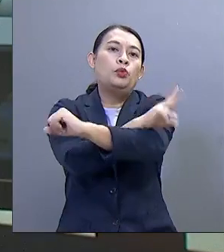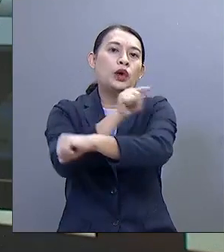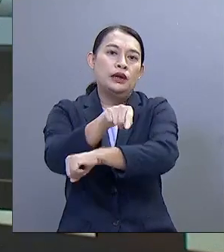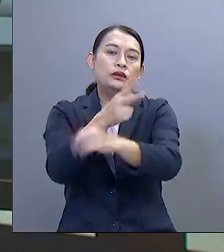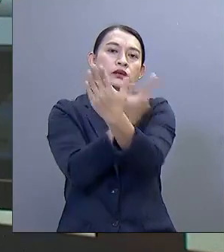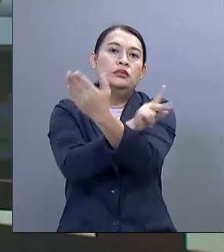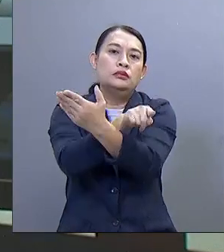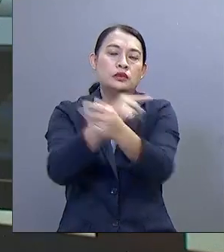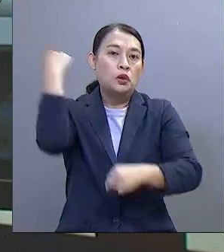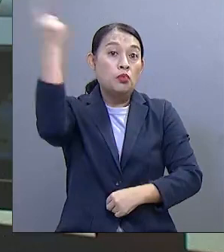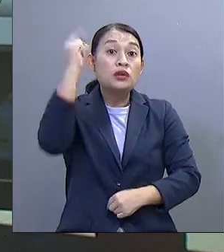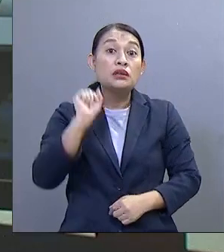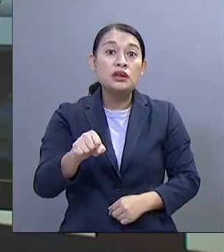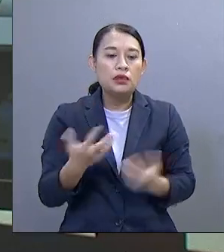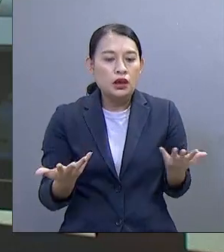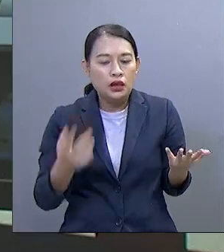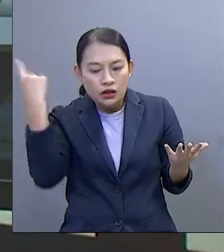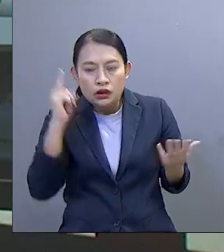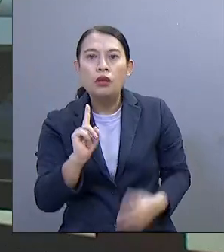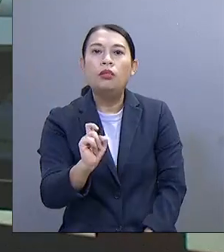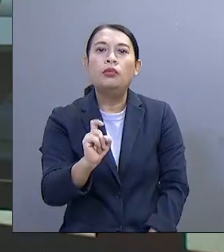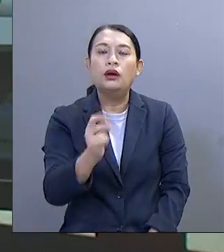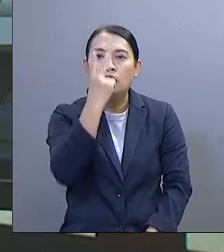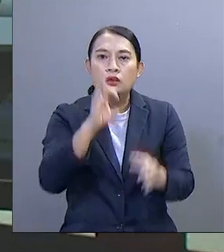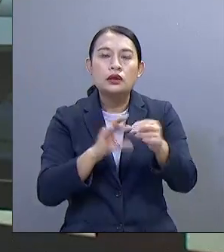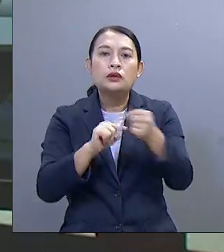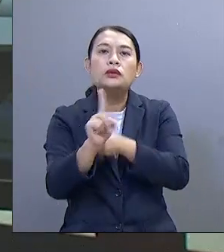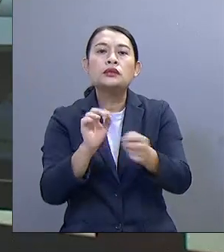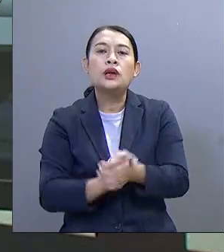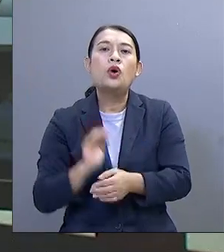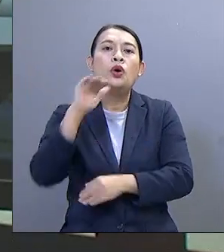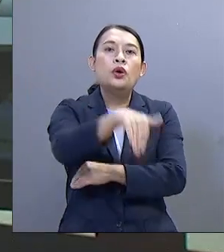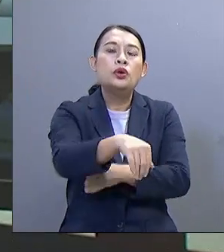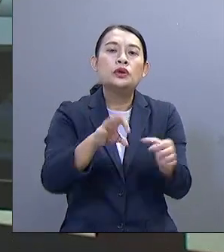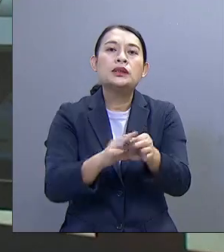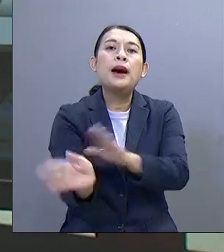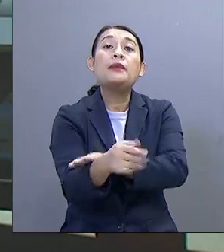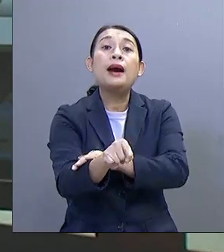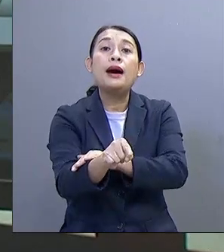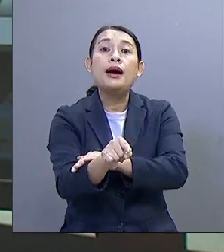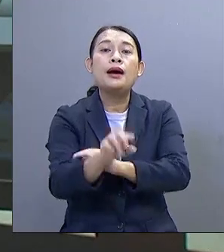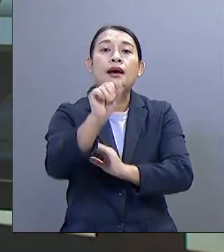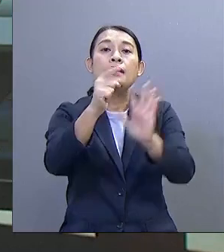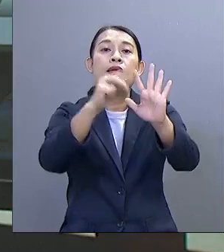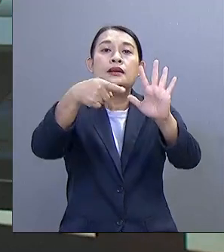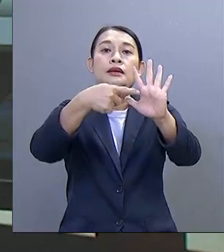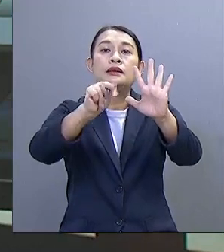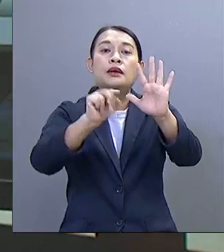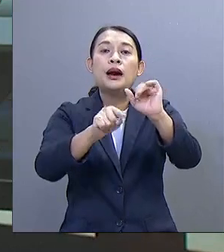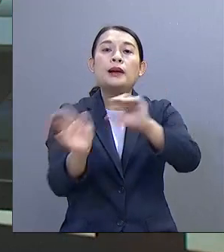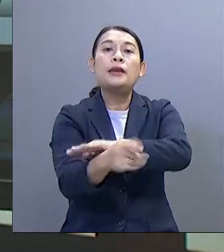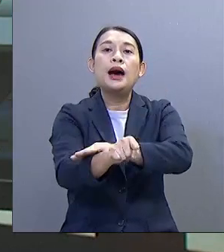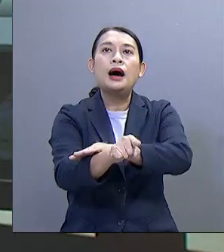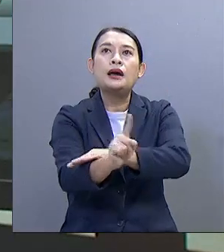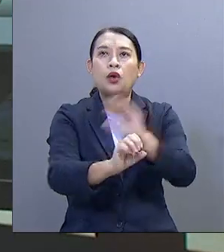วนะคะ แต่บางจุดกเที่ยวไม่ได้ค่ะอย่างที่สภาณปลาภูเก็ต เพระวาตอนนี้มีปัญหา ขยะล้นกวา 100 ตัน